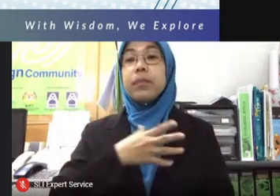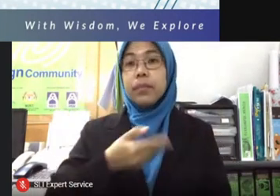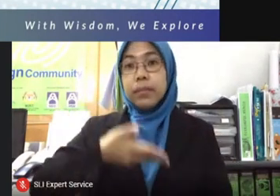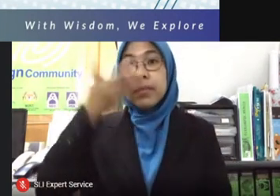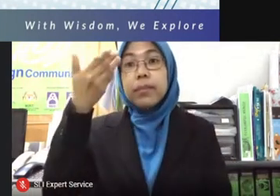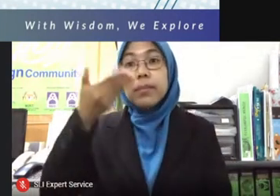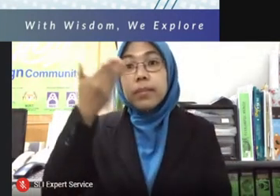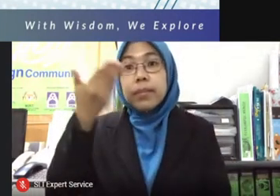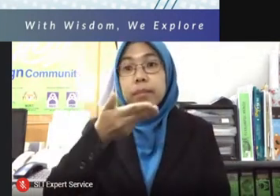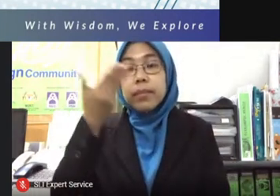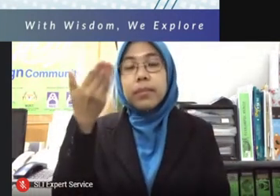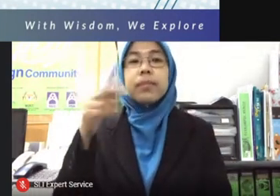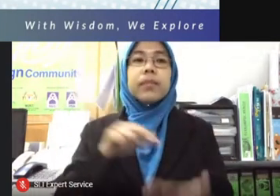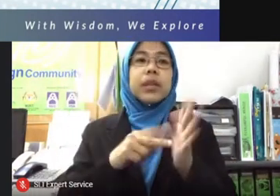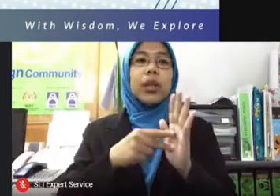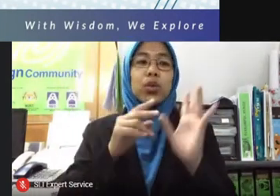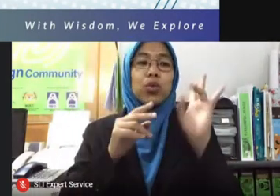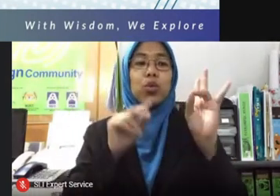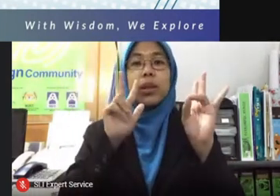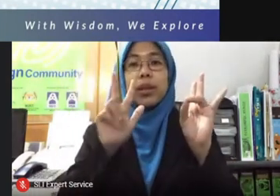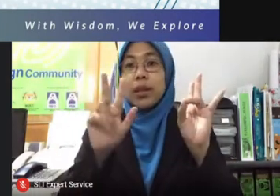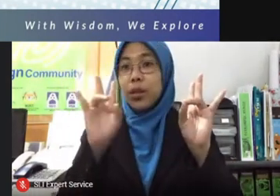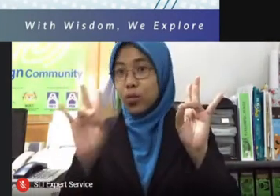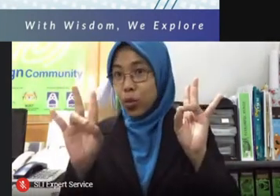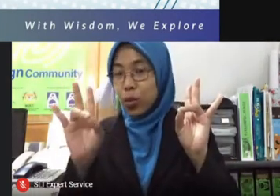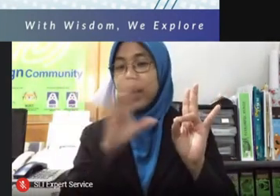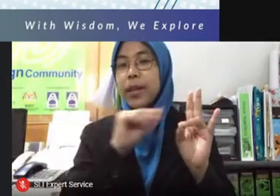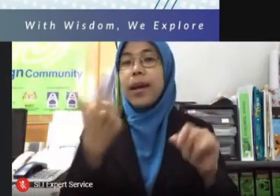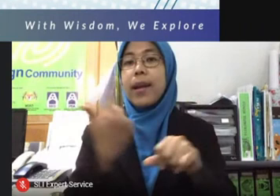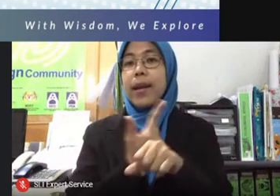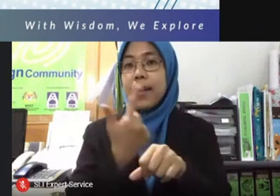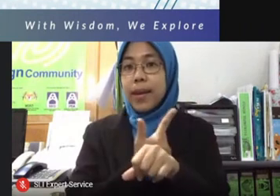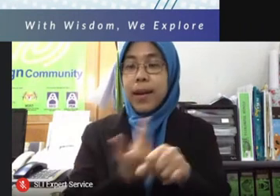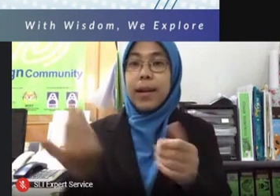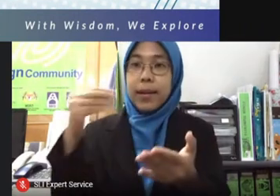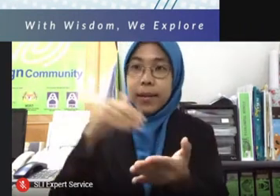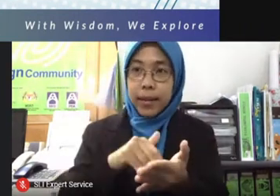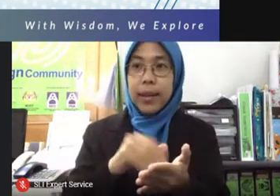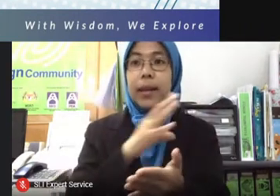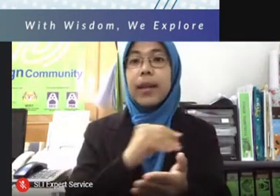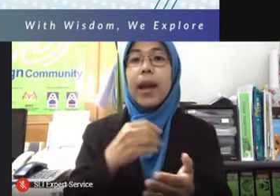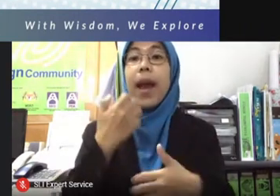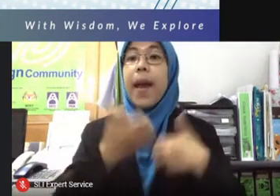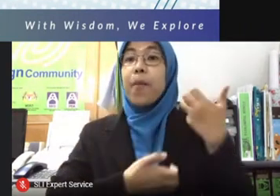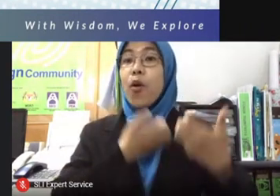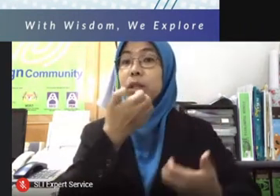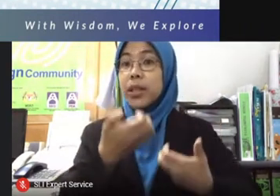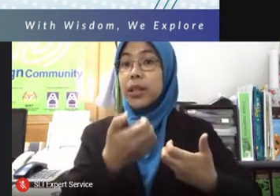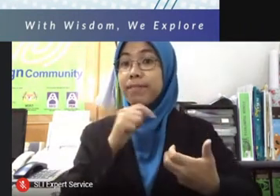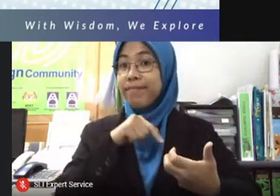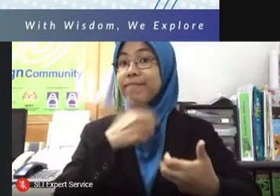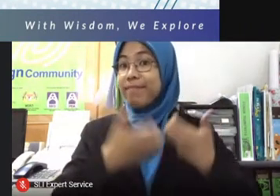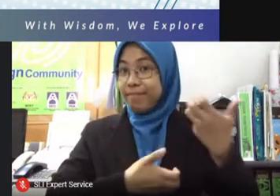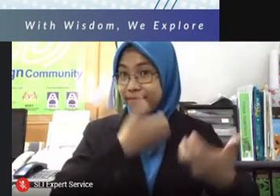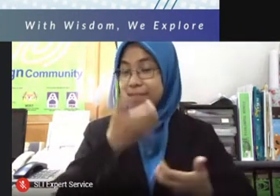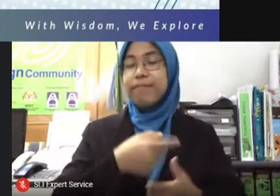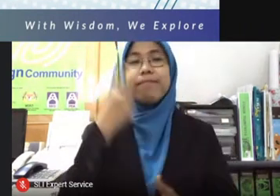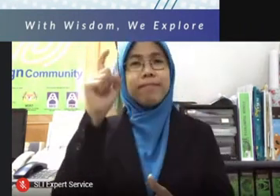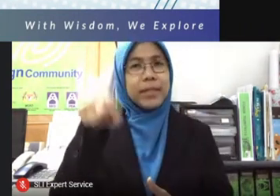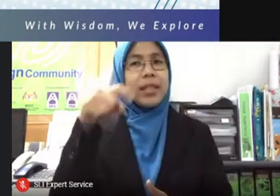cara bernafas tadi 7-3-7 dan juga latihan again dan emosi. Okay, kita kena sentiasa rasa